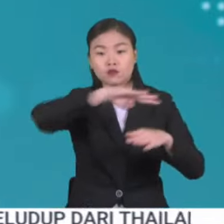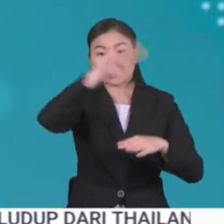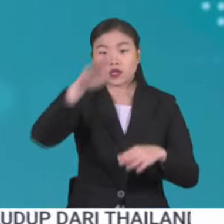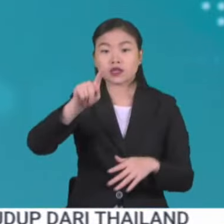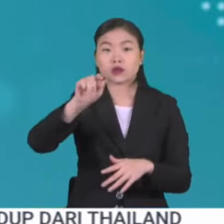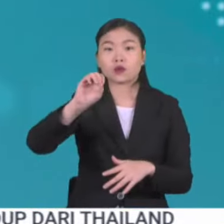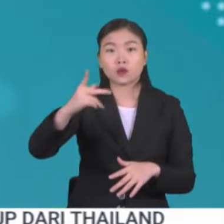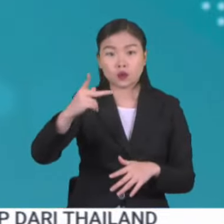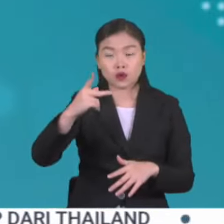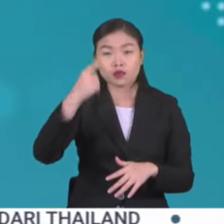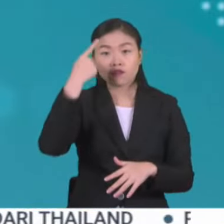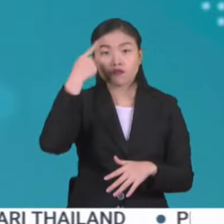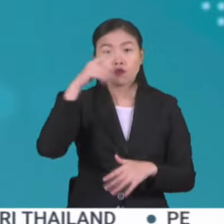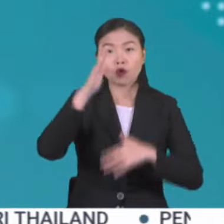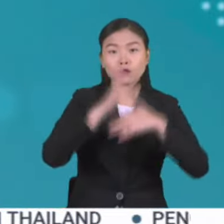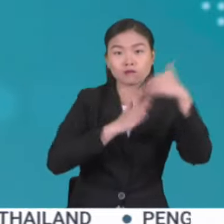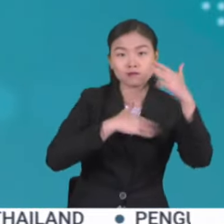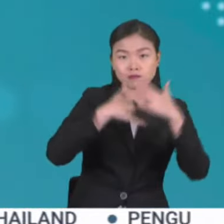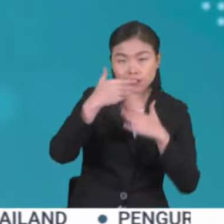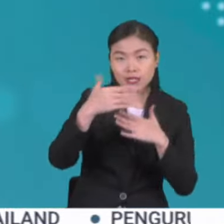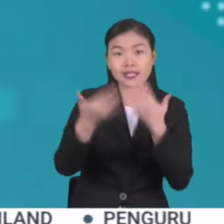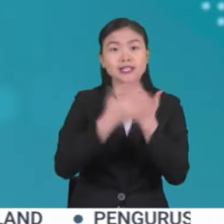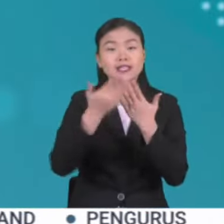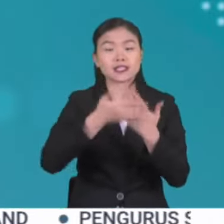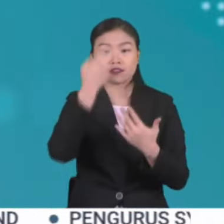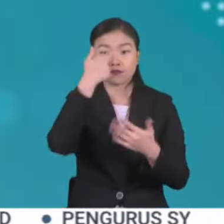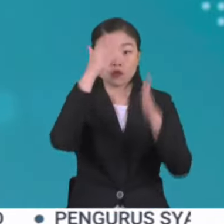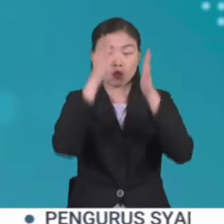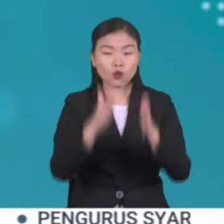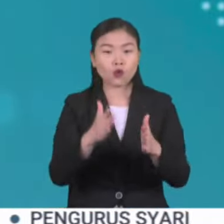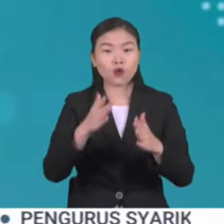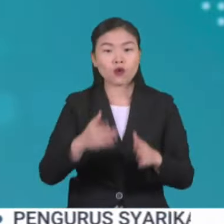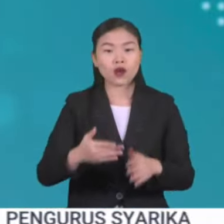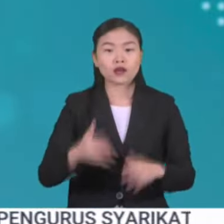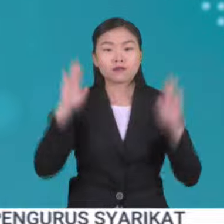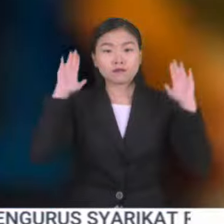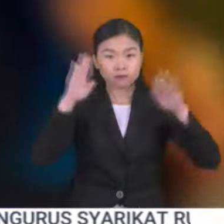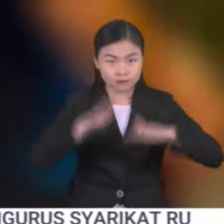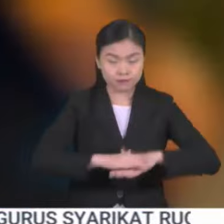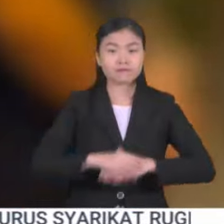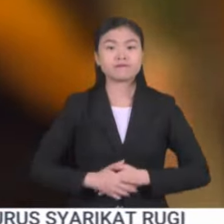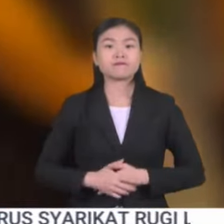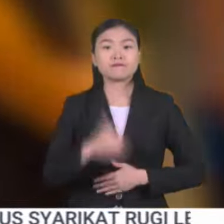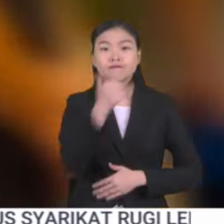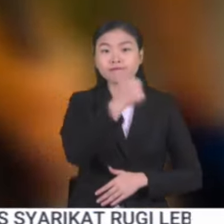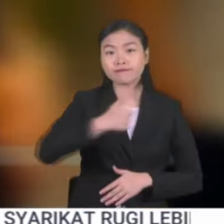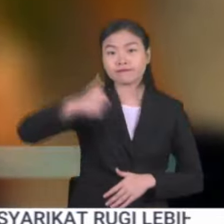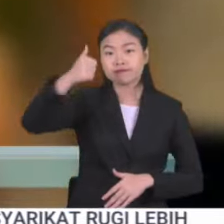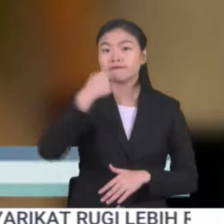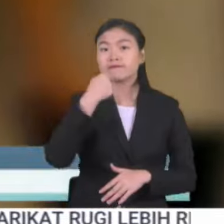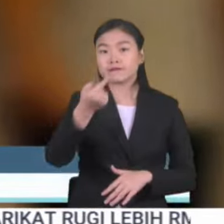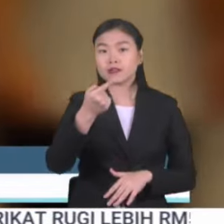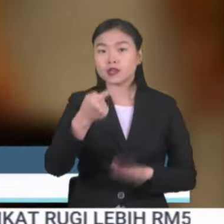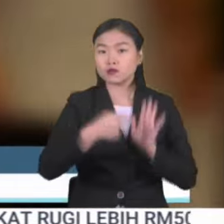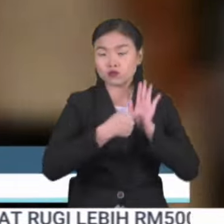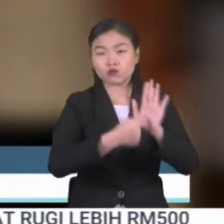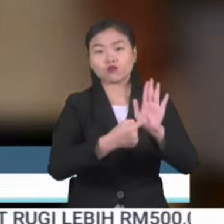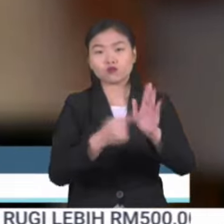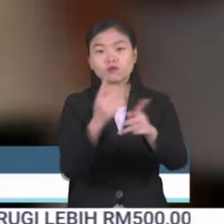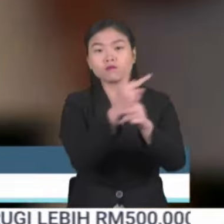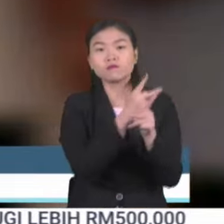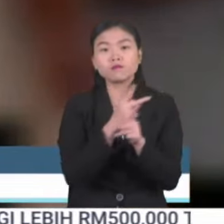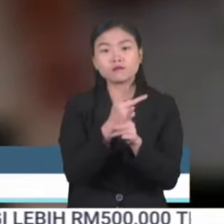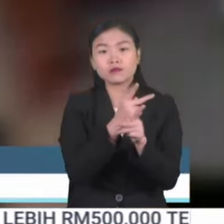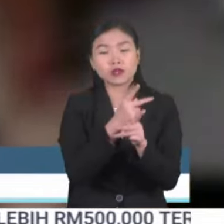beri keleseraan dan memudahkan umat Islam beribadah. Menurut pengurusinya, Arif Afandi Arifin, sumbangan itu